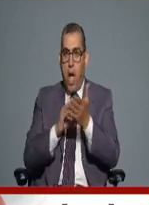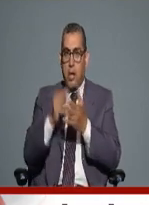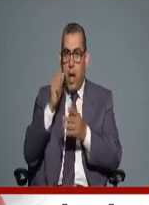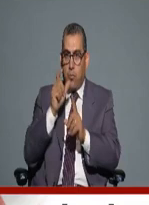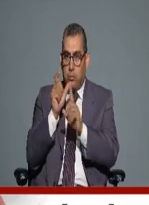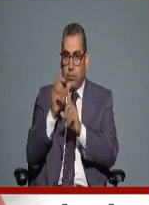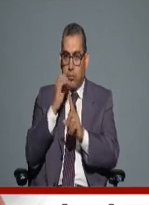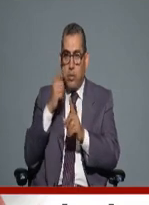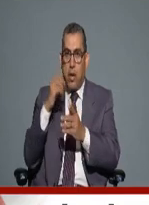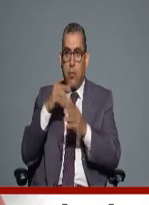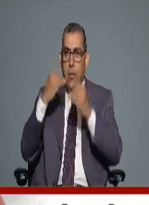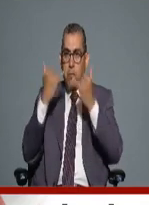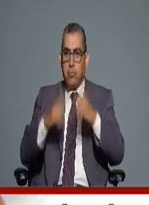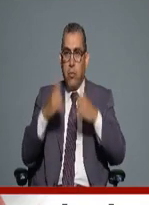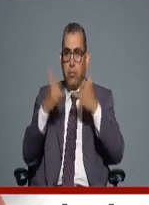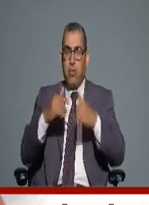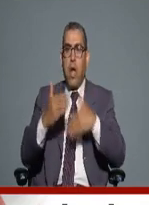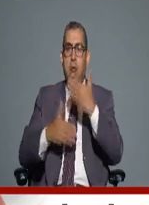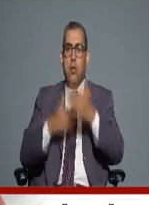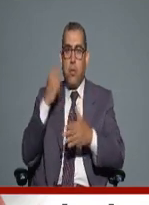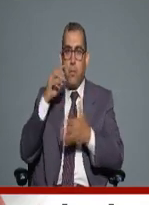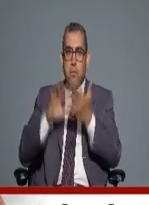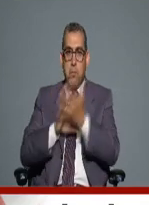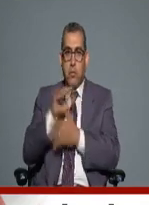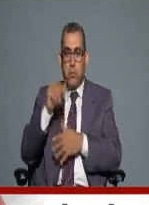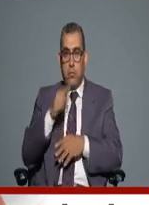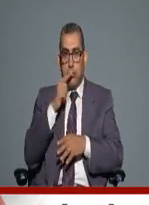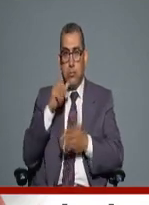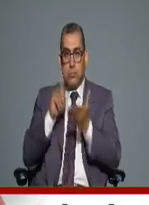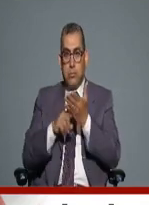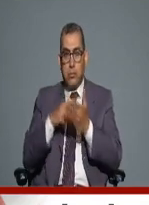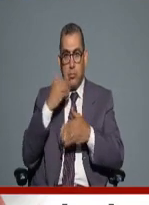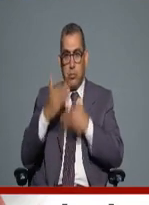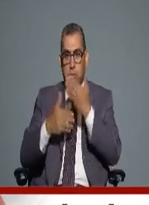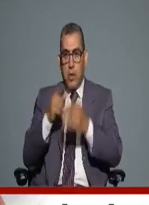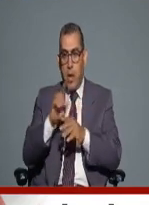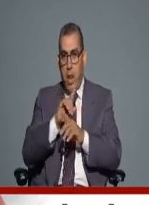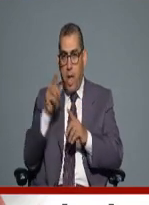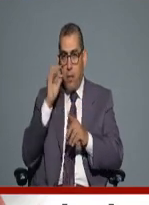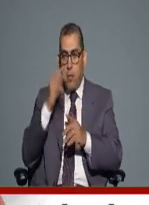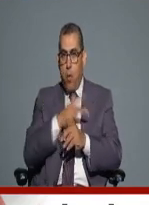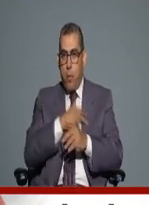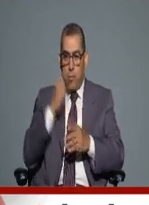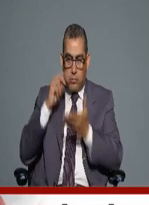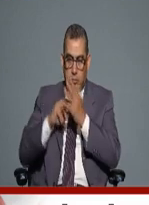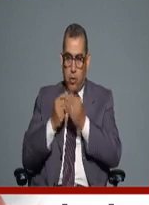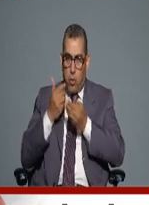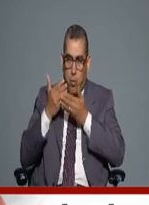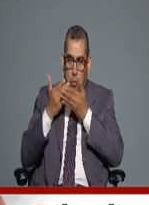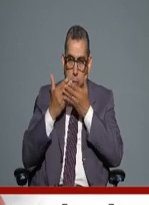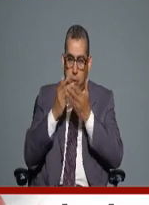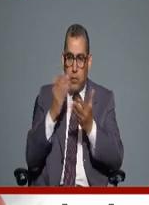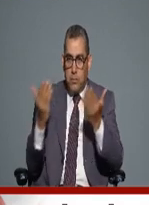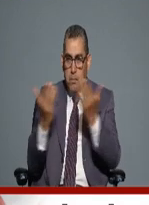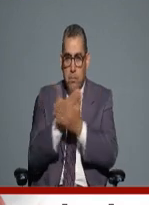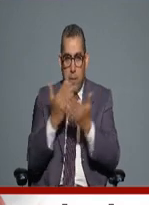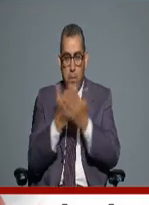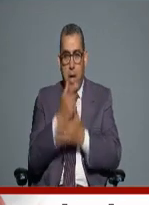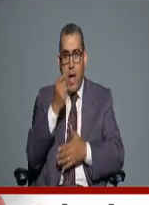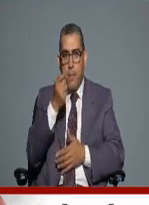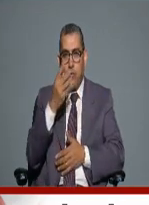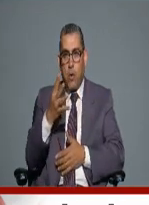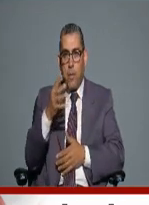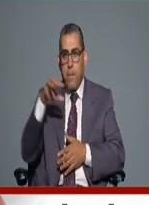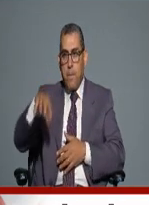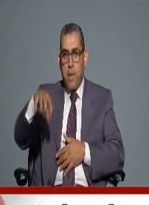بتحصل فيها أعطال ودايما بتحصل فيها مشاكل. وعلشان ده ما يحصلش كان لازم الدولة الحقيقة تنفق في إحلال وتجديد 45